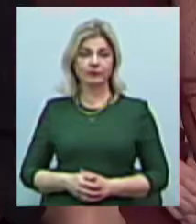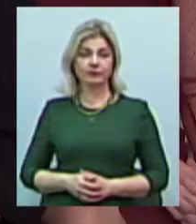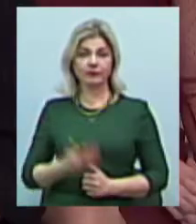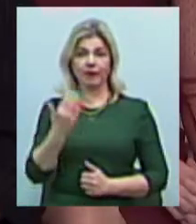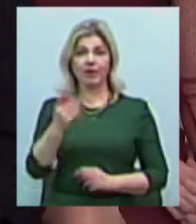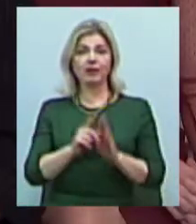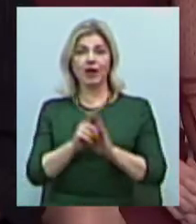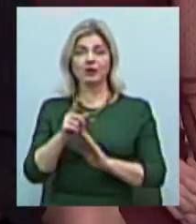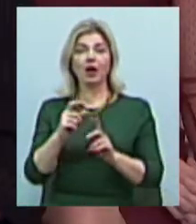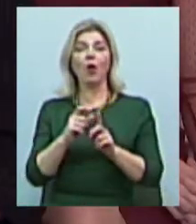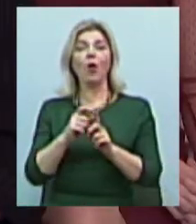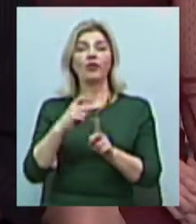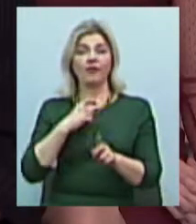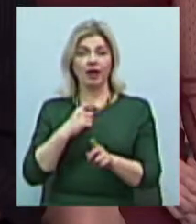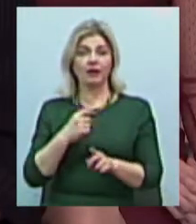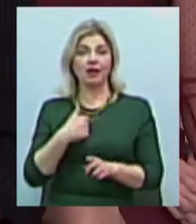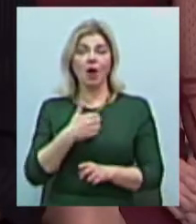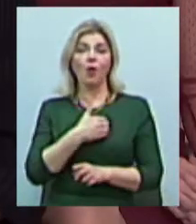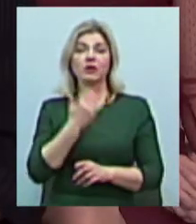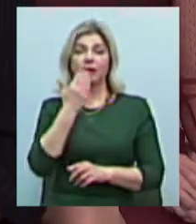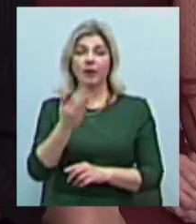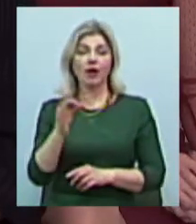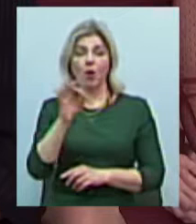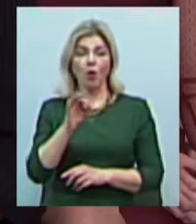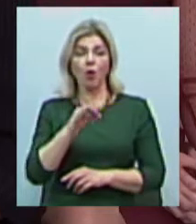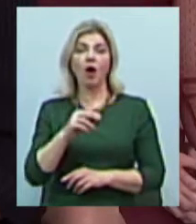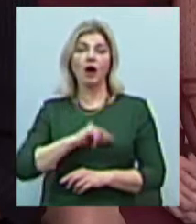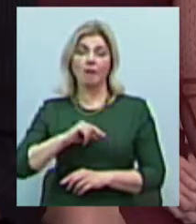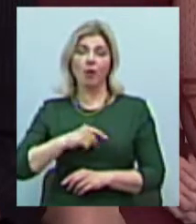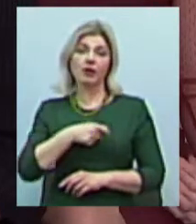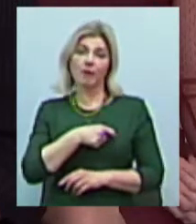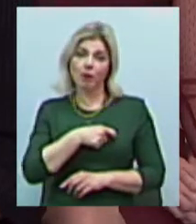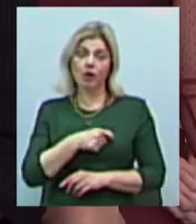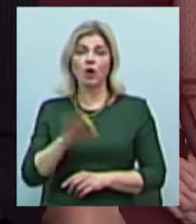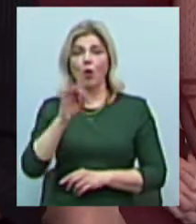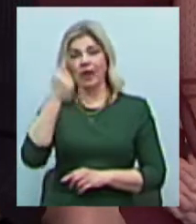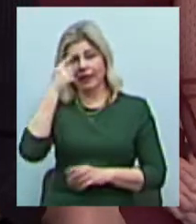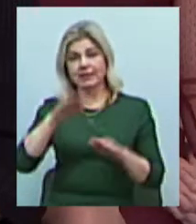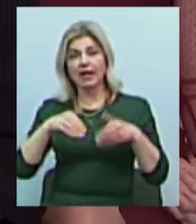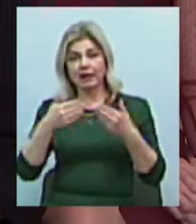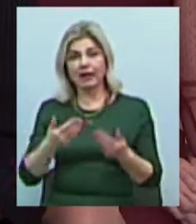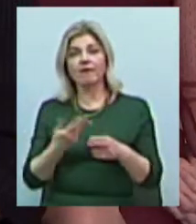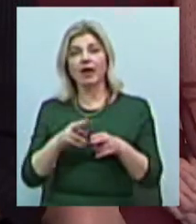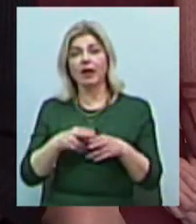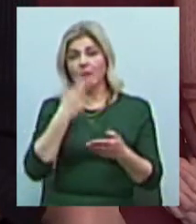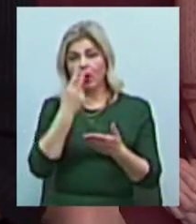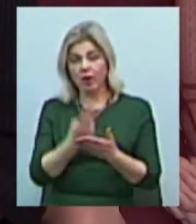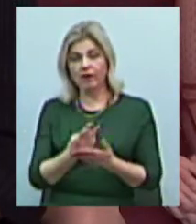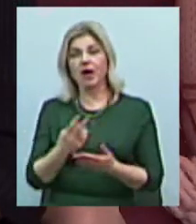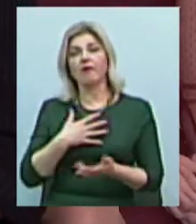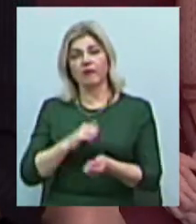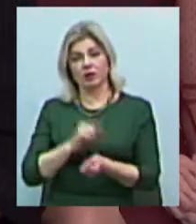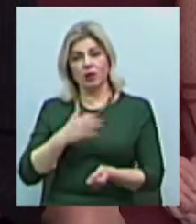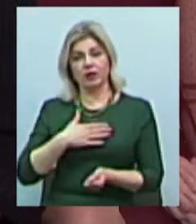відповідати на питання, яке я хотів поставити. Ми згадували про роботу народних депутатів, про ініціативи, які вони проявляють, обстоюючи інтереси